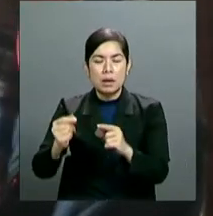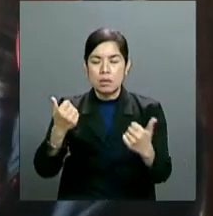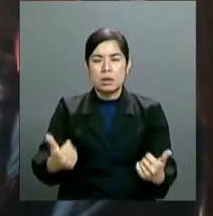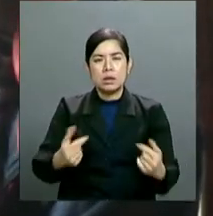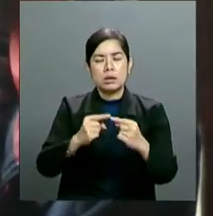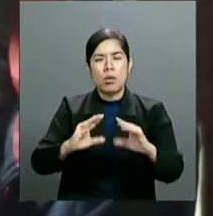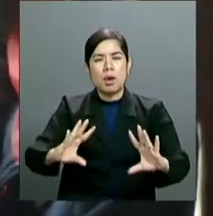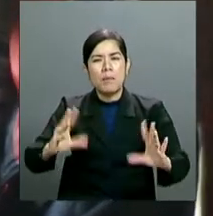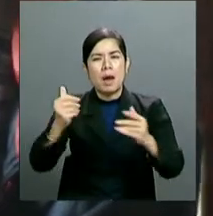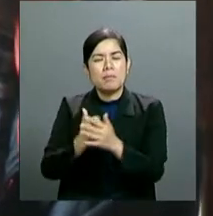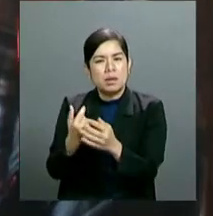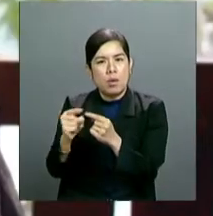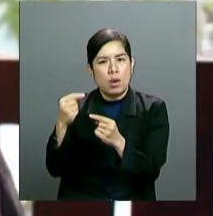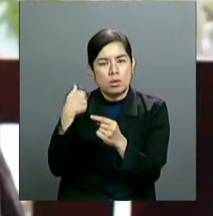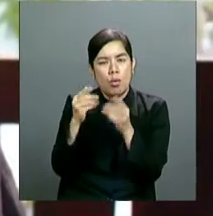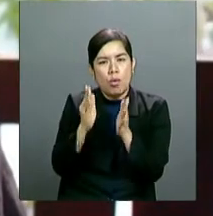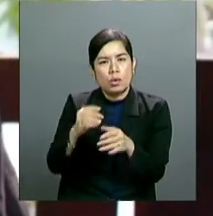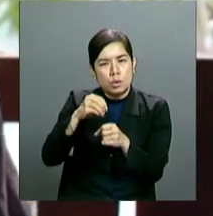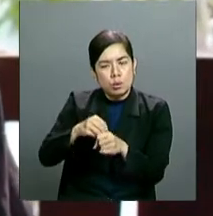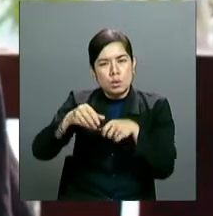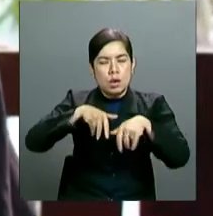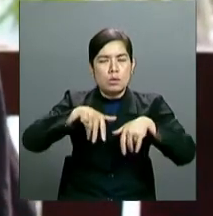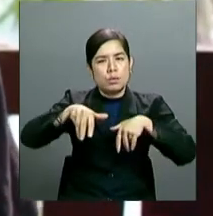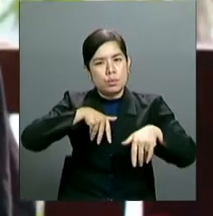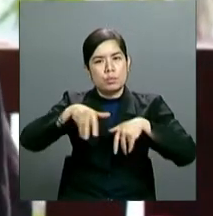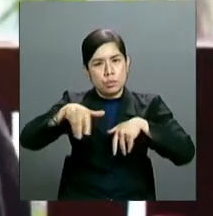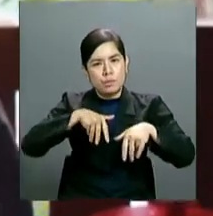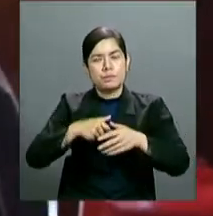ก็ขึ้นอยู่กับคนในชุมชนเป็นหลัก